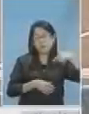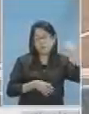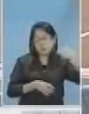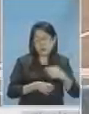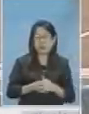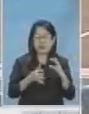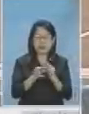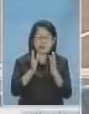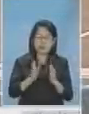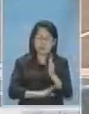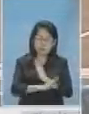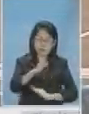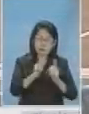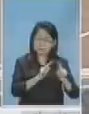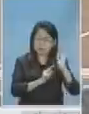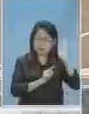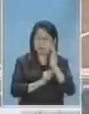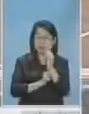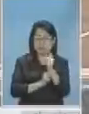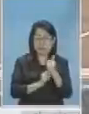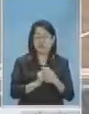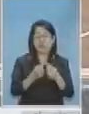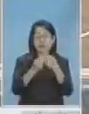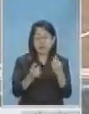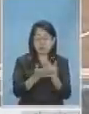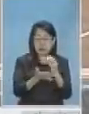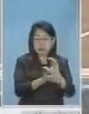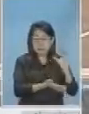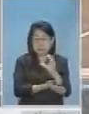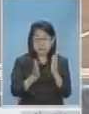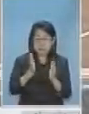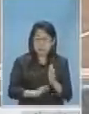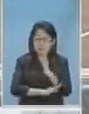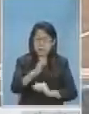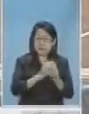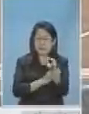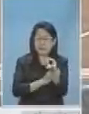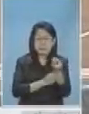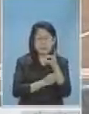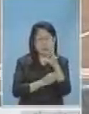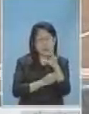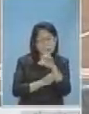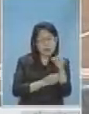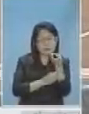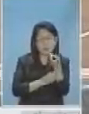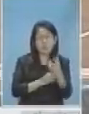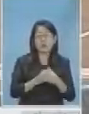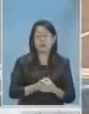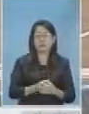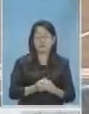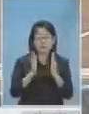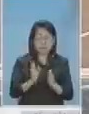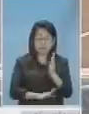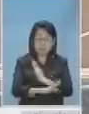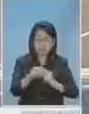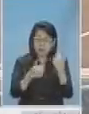การเป็นต้นนะครับแต่ปรากฏว่างบประมาณของคนพิการของเราได้ไม่กี่ร้อยล้านนะครับและเราไม่ได้เตรียมตัวคนพิการของเราเล